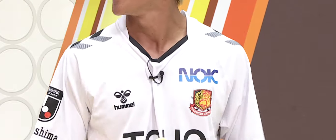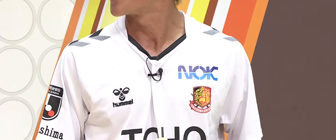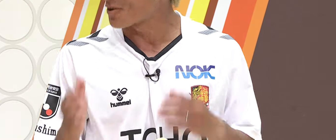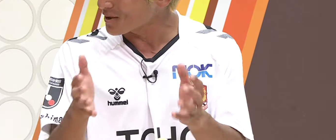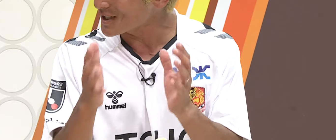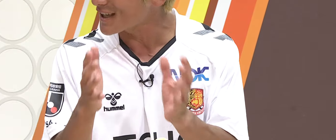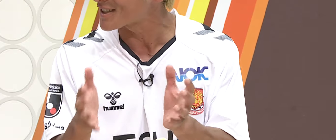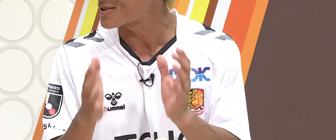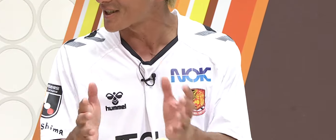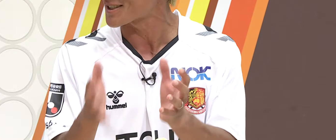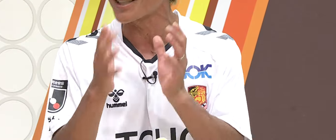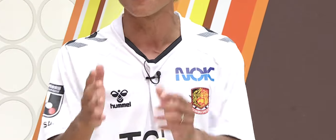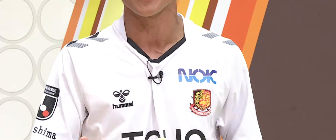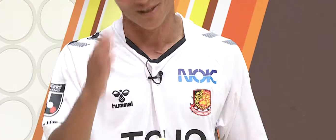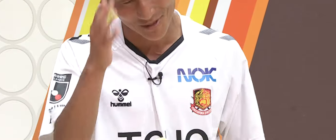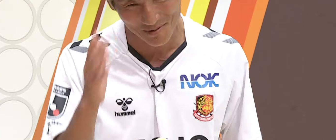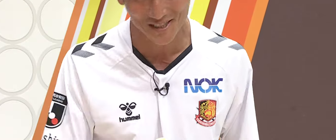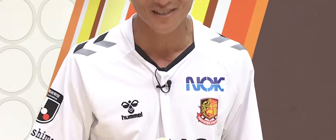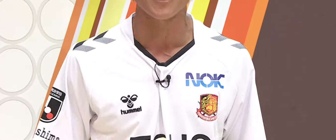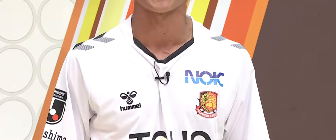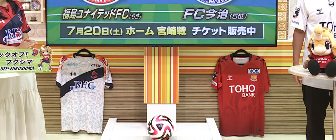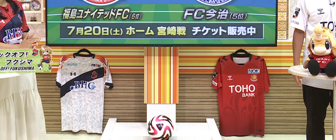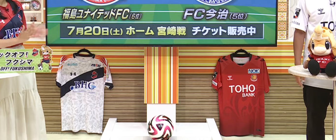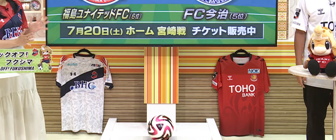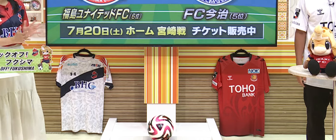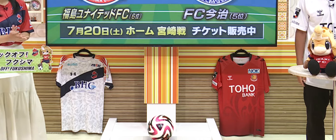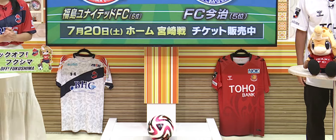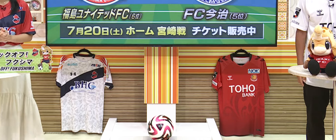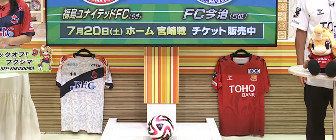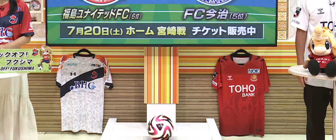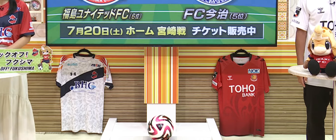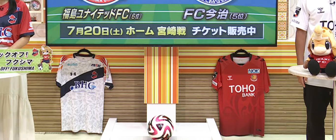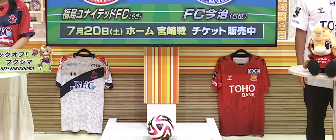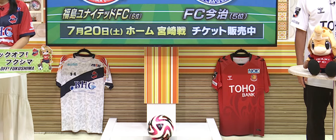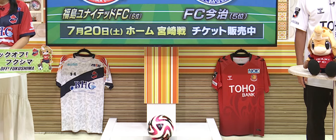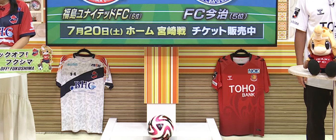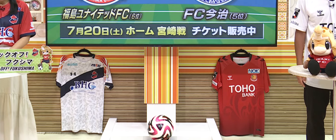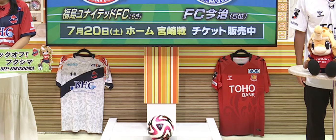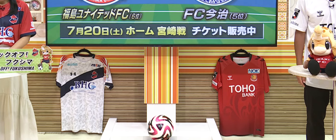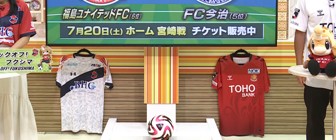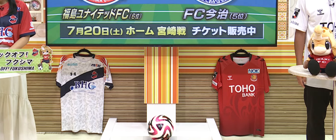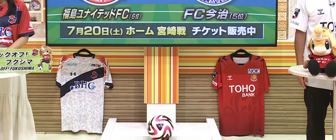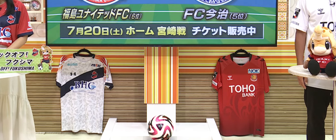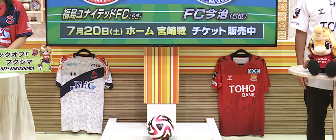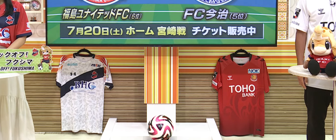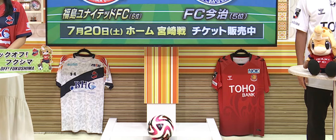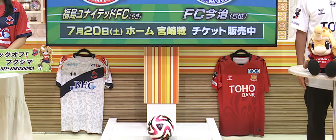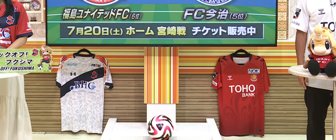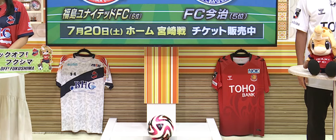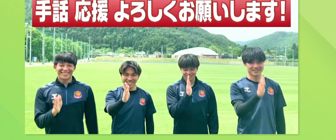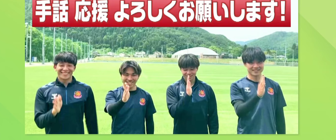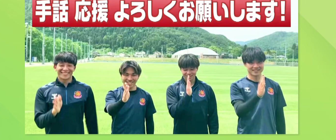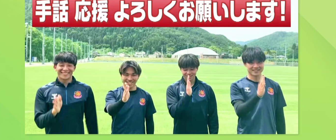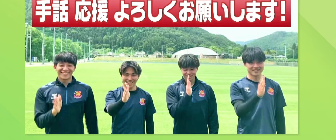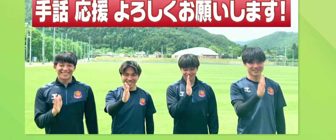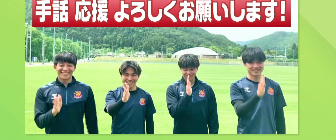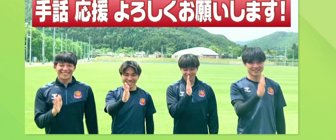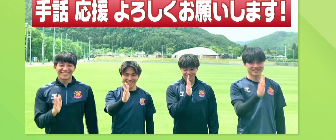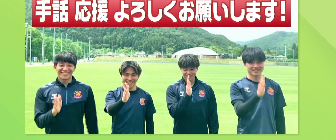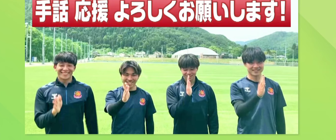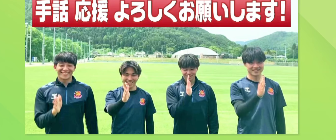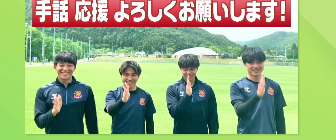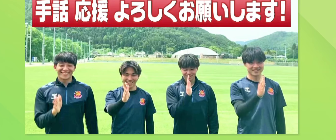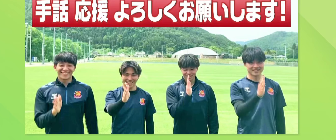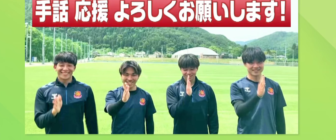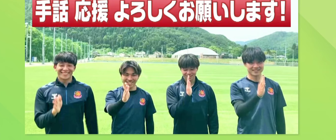でね、上位対決をねスタジアムで楽しみにしててください。 注目するとこたくさんありますね。そしてこの試合はデフリンピック